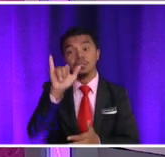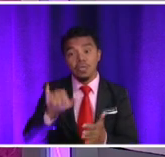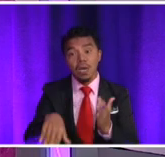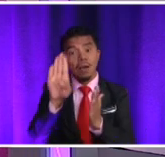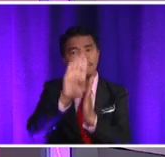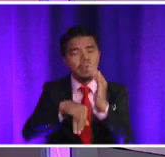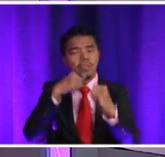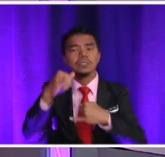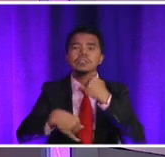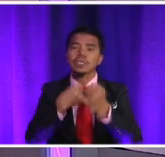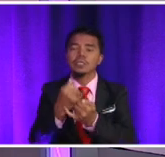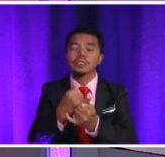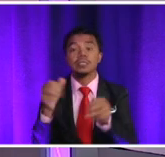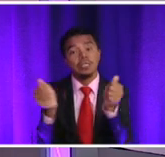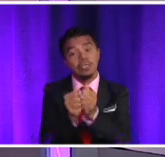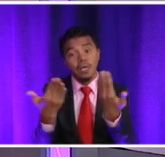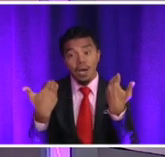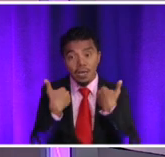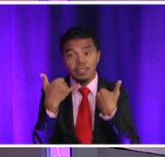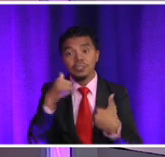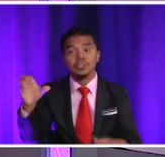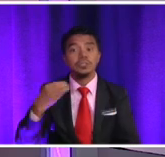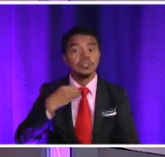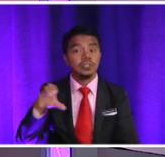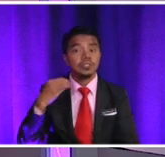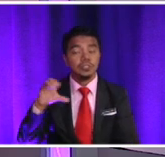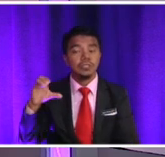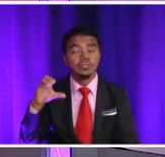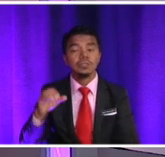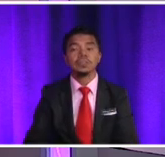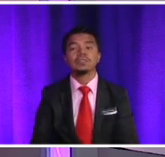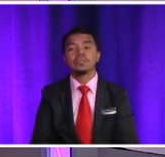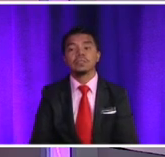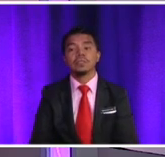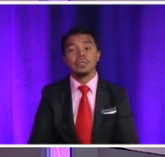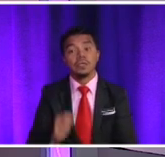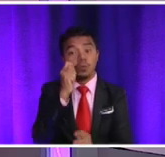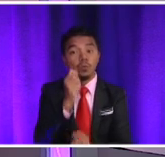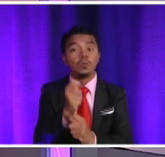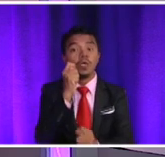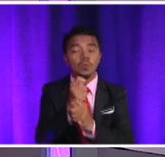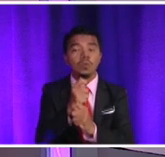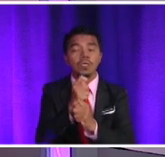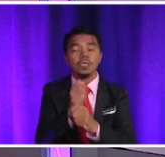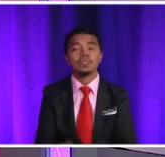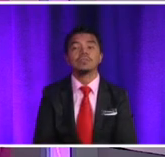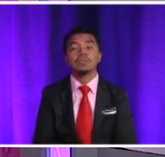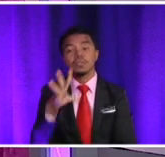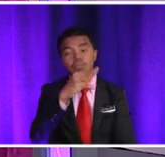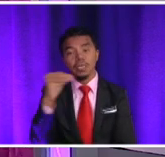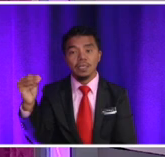yaitu ciri-ciri Usahawan yang berjaya apa perannya mereka pada masyarakat yang pada negara dan bagaimana